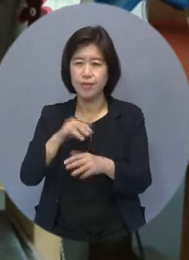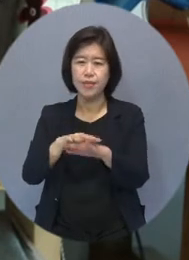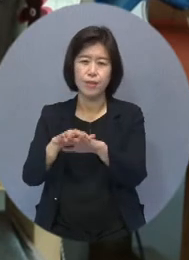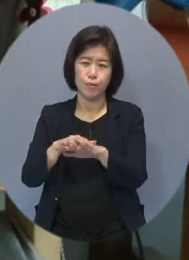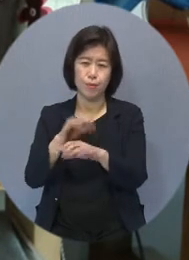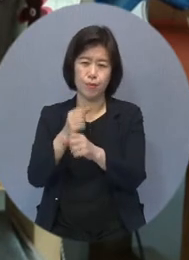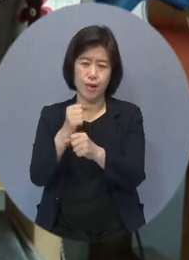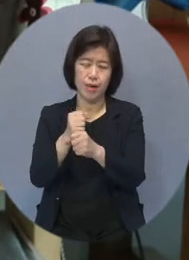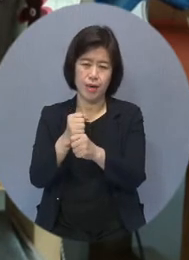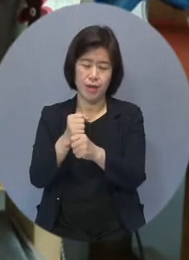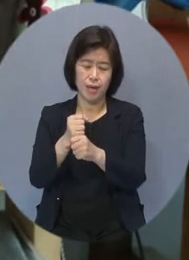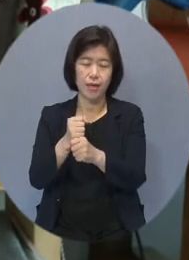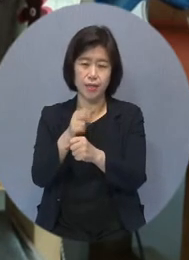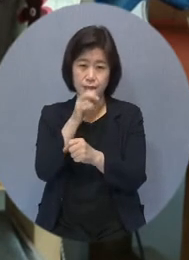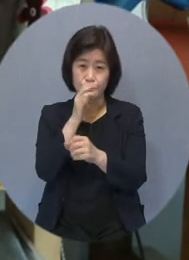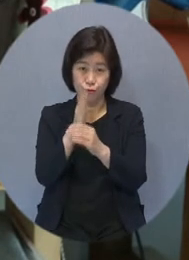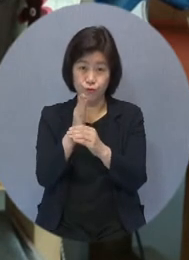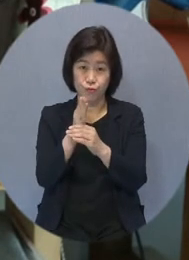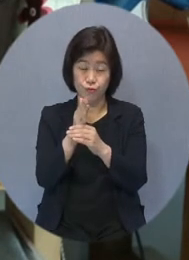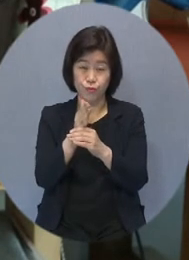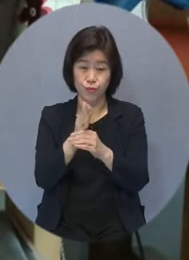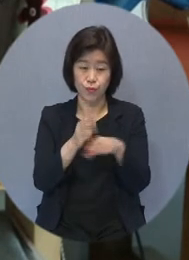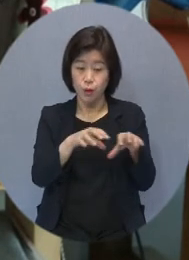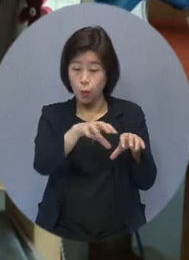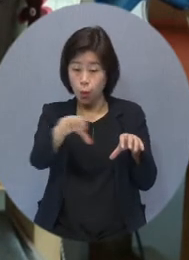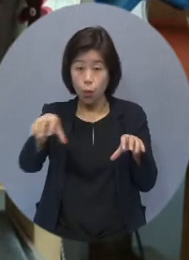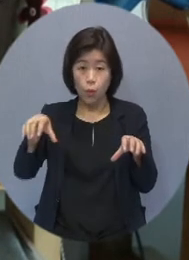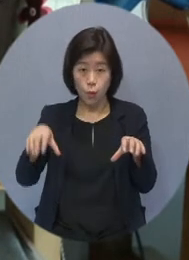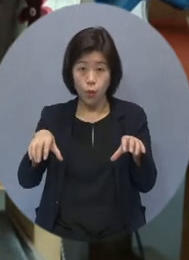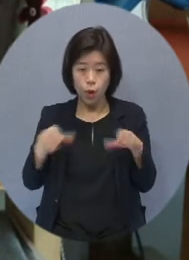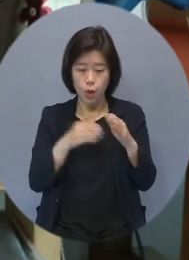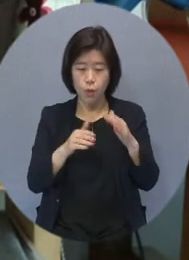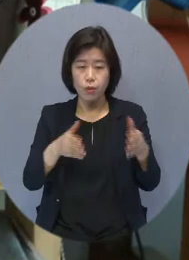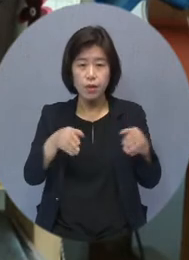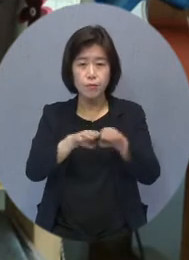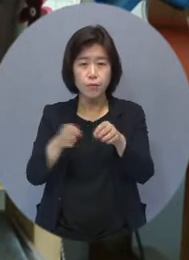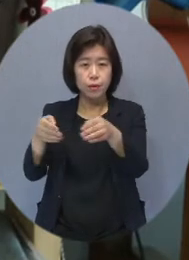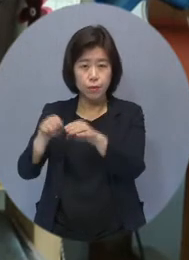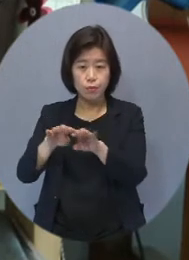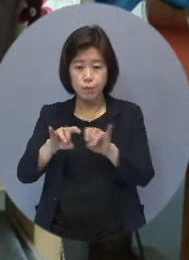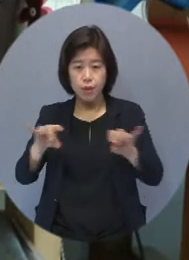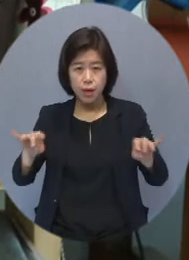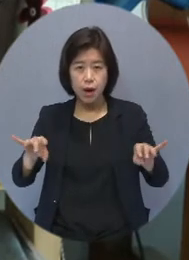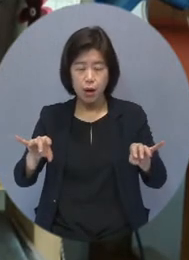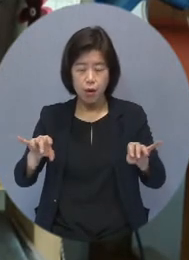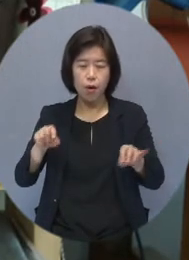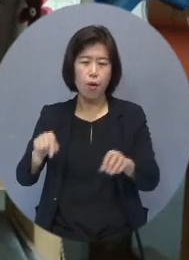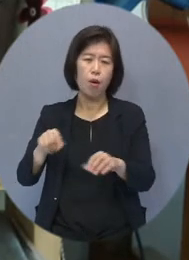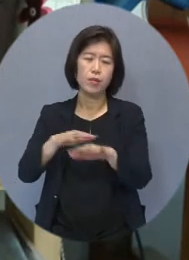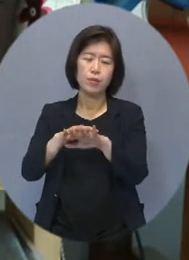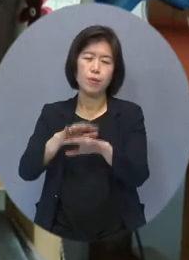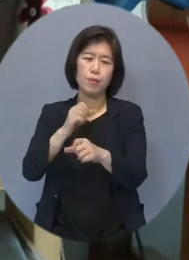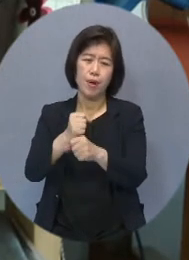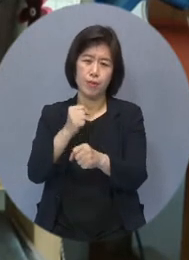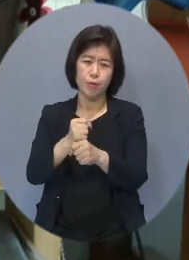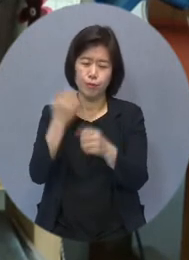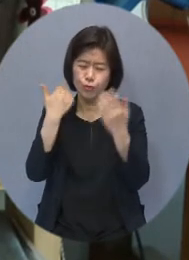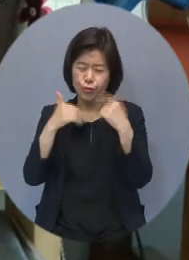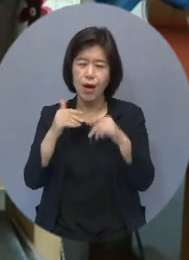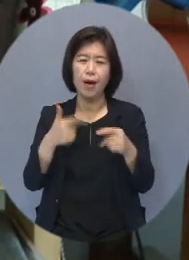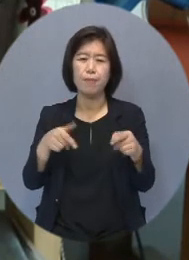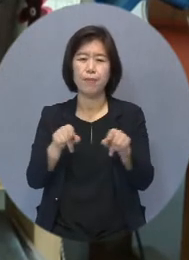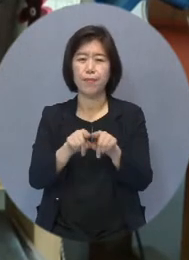그런 촉지도들이 많이 만들어져서 누구나 함께 어울릴 수 있는 공간들이 만들어졌으면 좋겠다라는 바람을 갖고